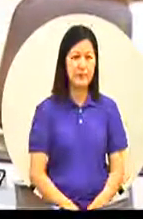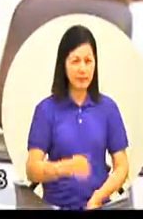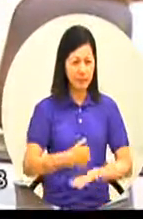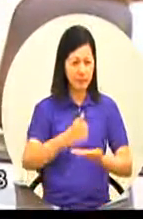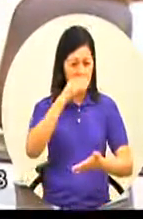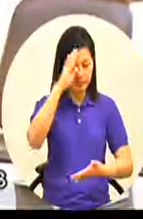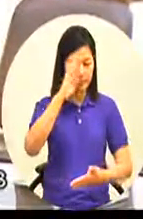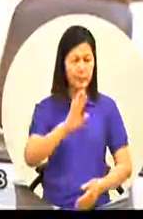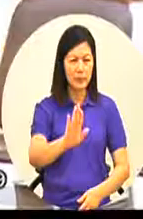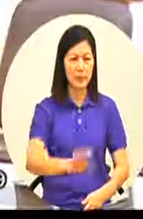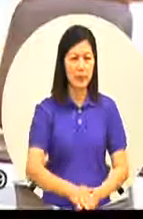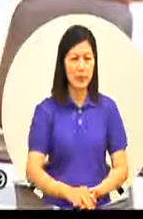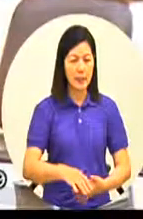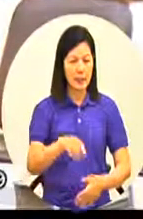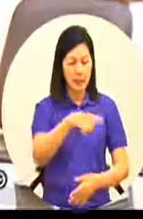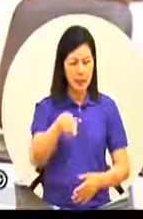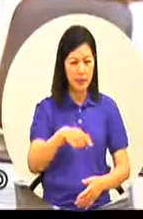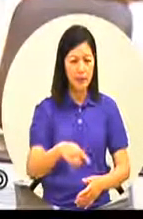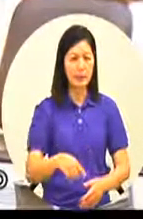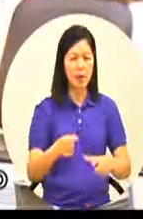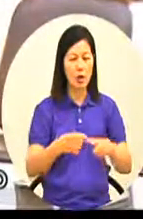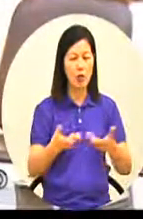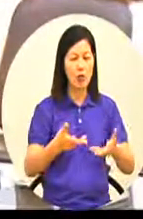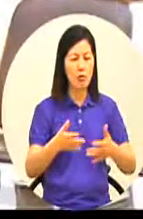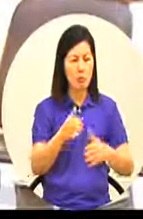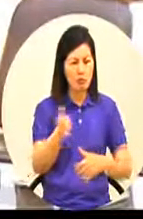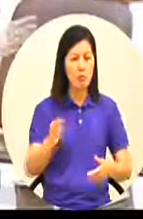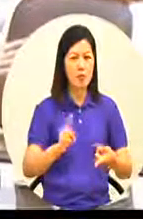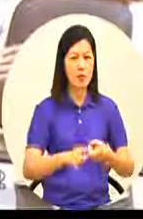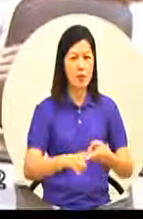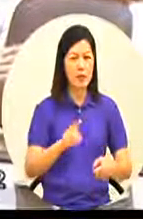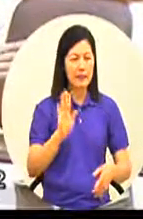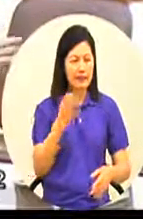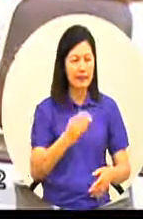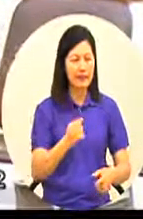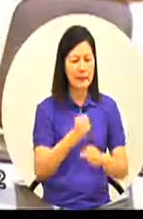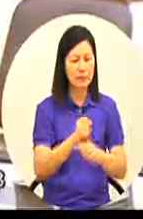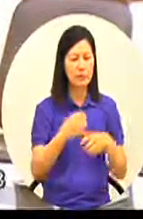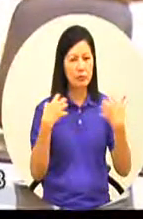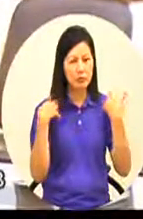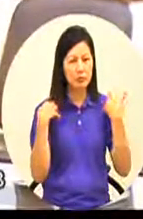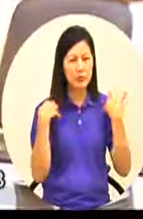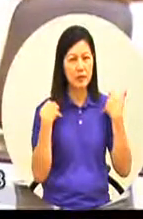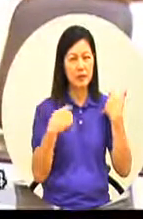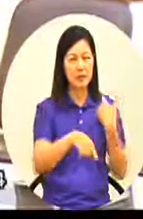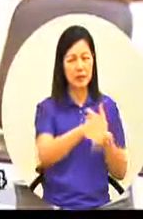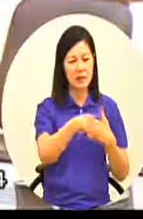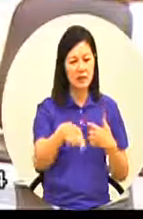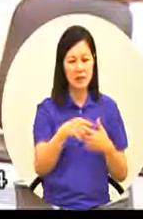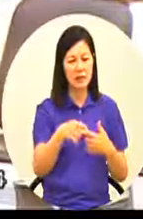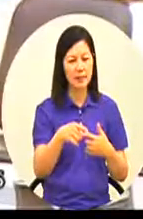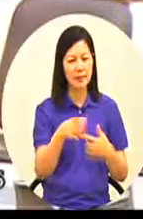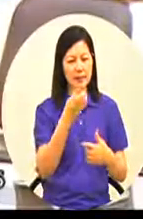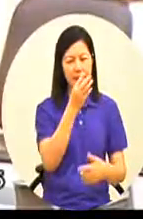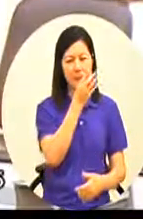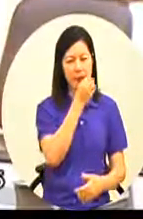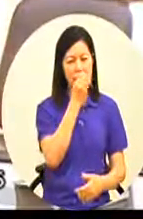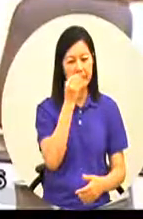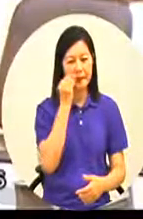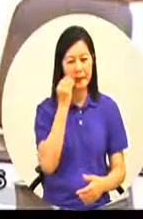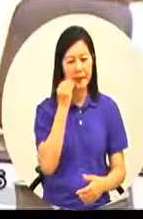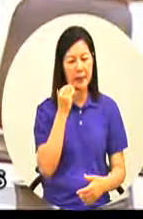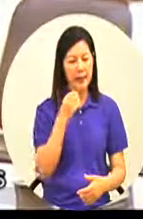你们同样都是公务人员，但是你做的工作真的是都把它当成同